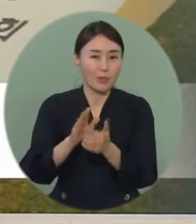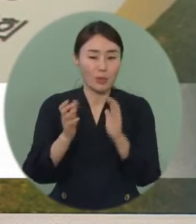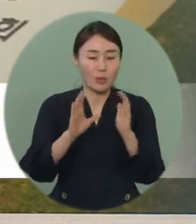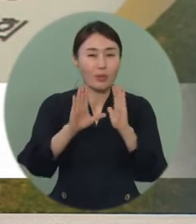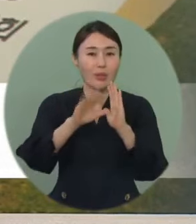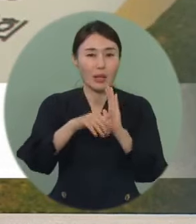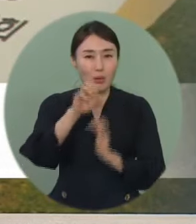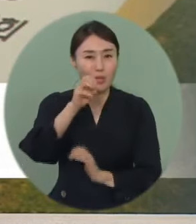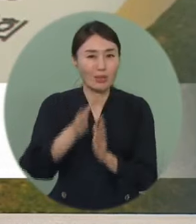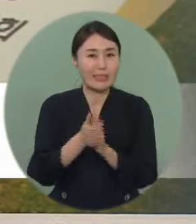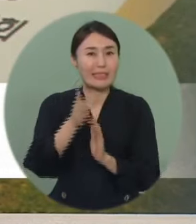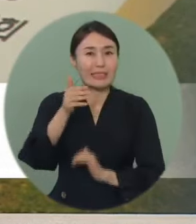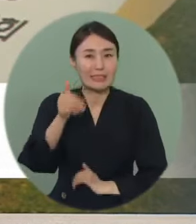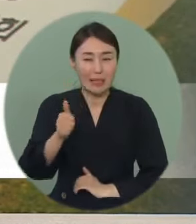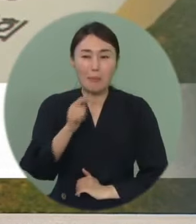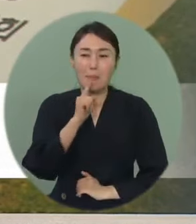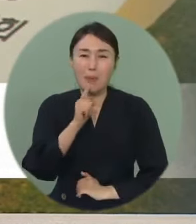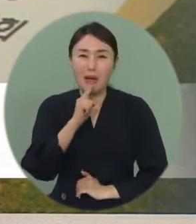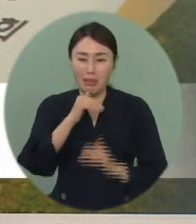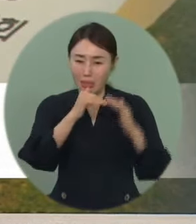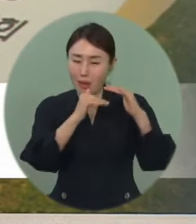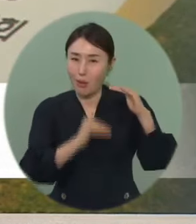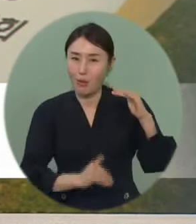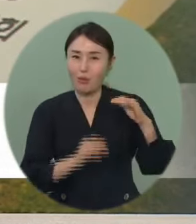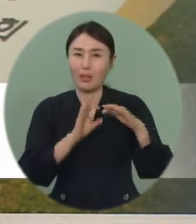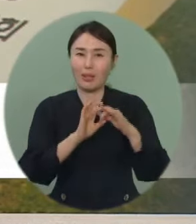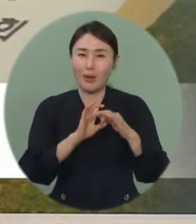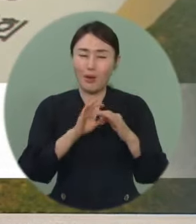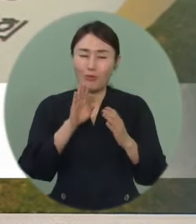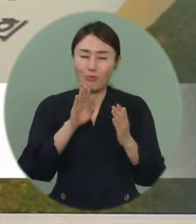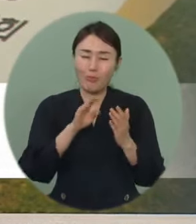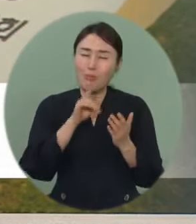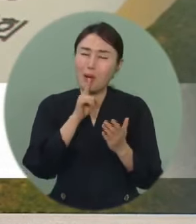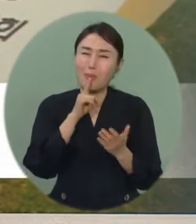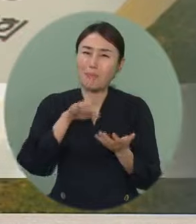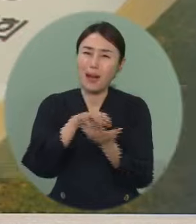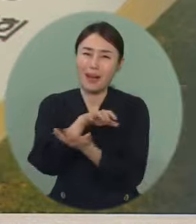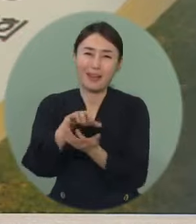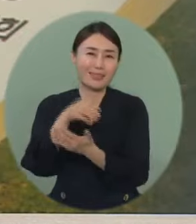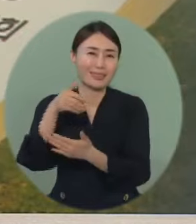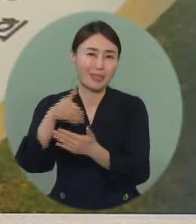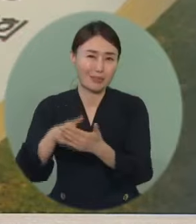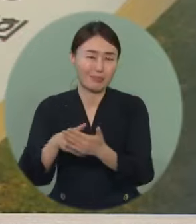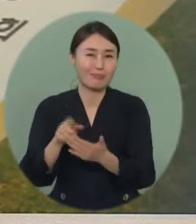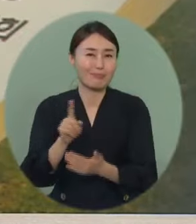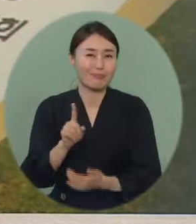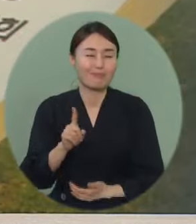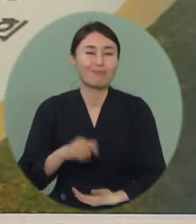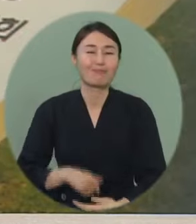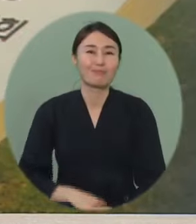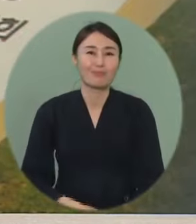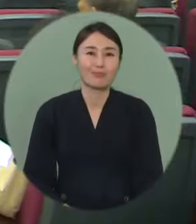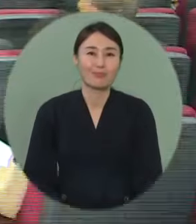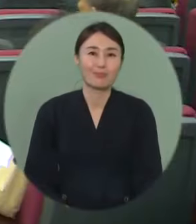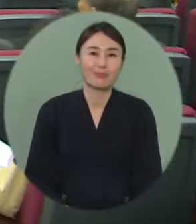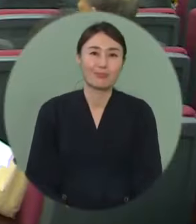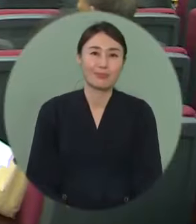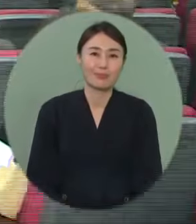토론회에서 강기정 광주시장이 발언한 내용과 관련해 후폭풍이 일고 있습니다. 보도에 김영찬 기자입니다.